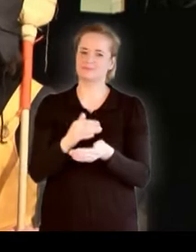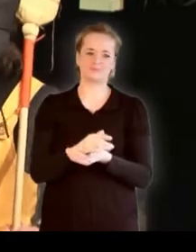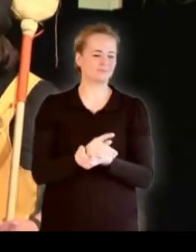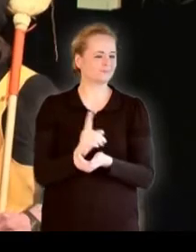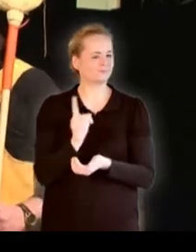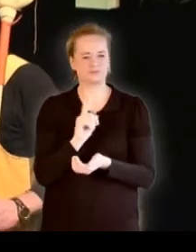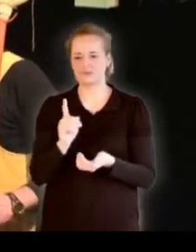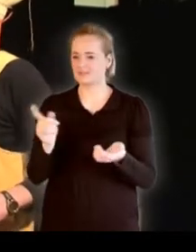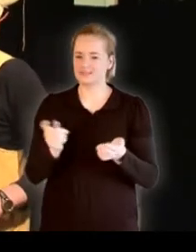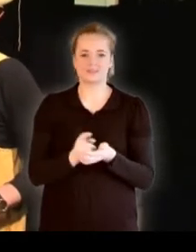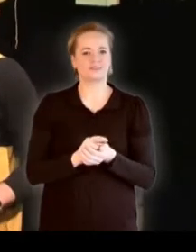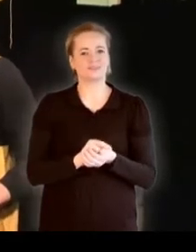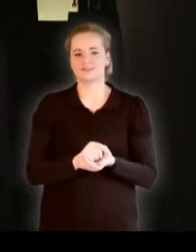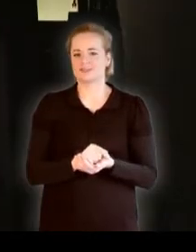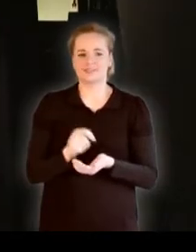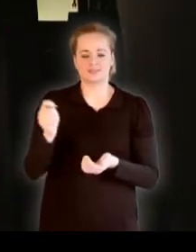alyvų aliejus.